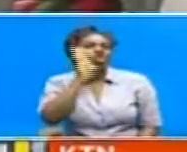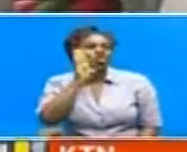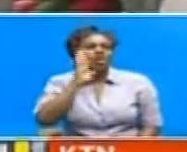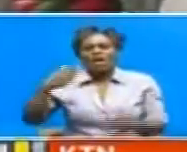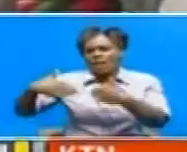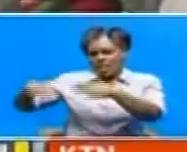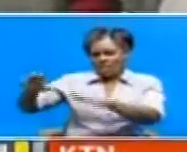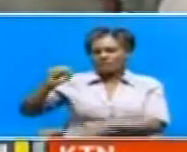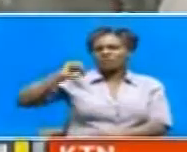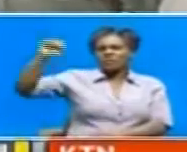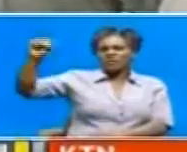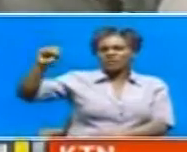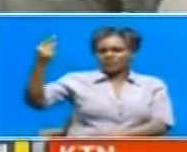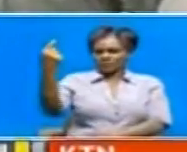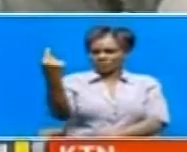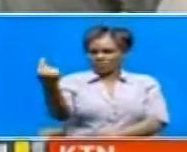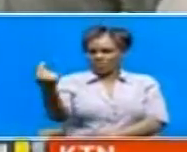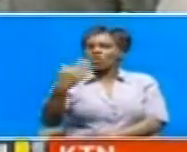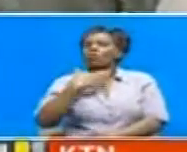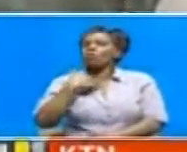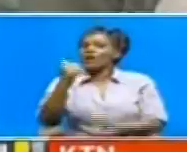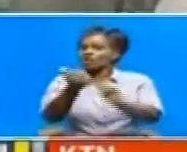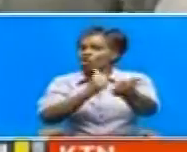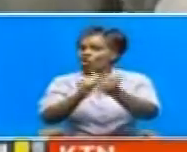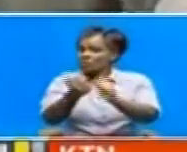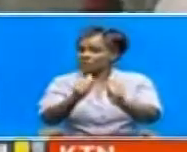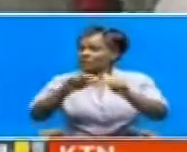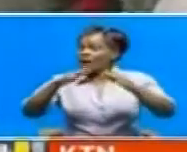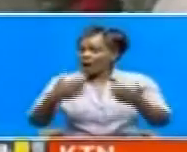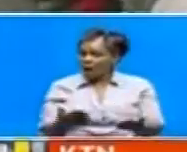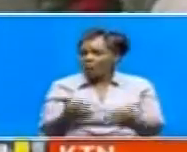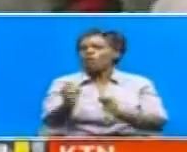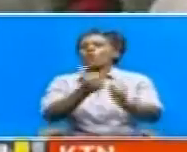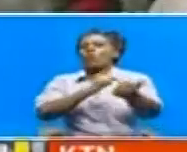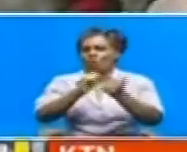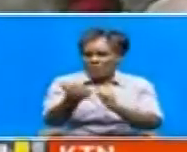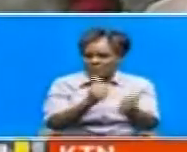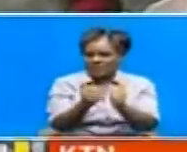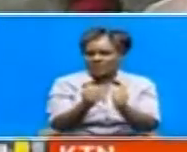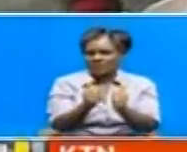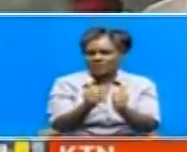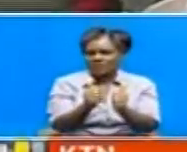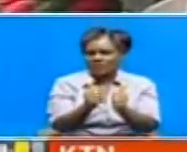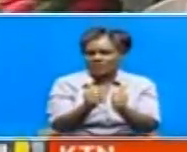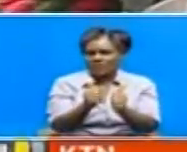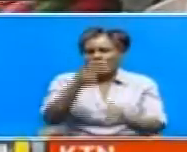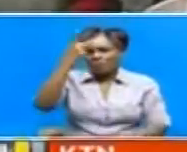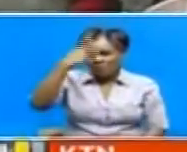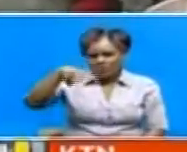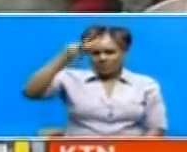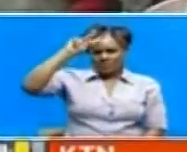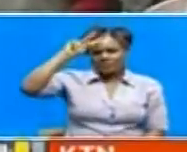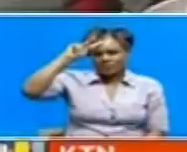Tuache siasa duni. Tukitaka kushindana, tushindane kwa sababu ya